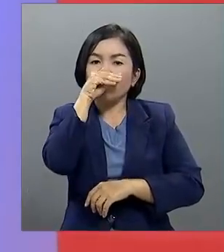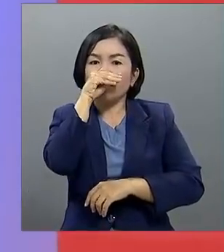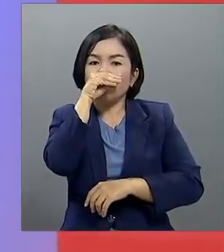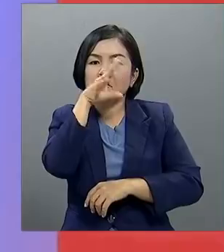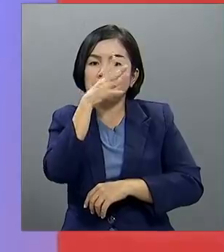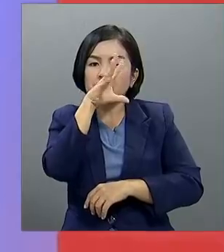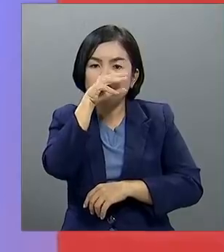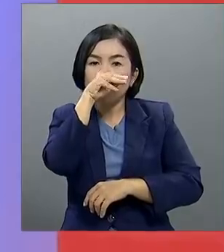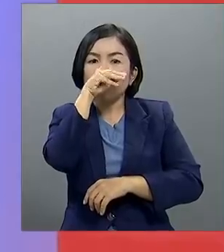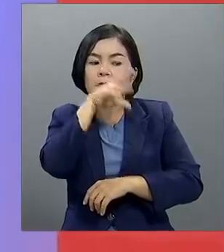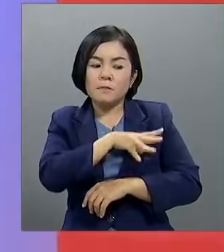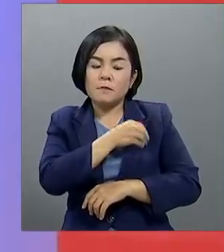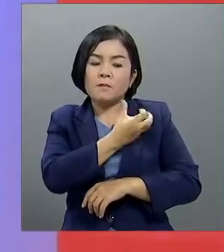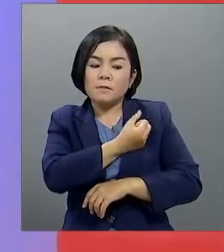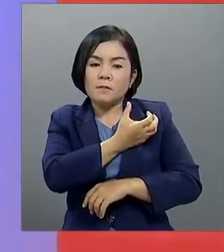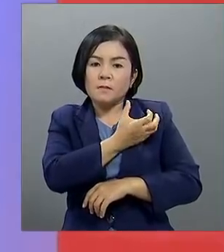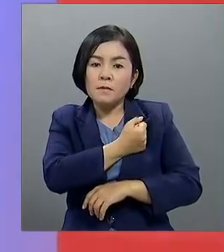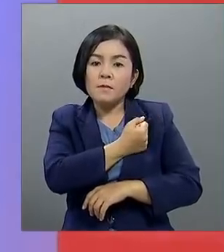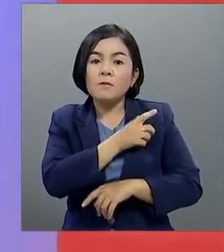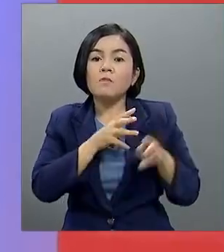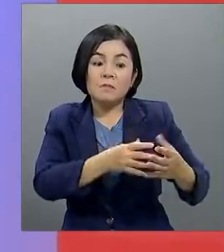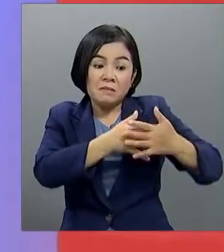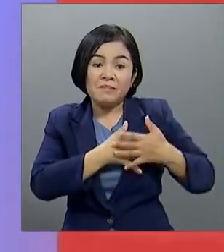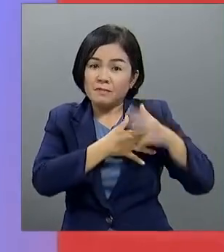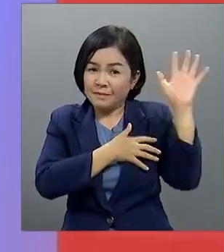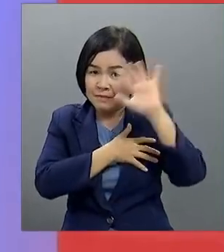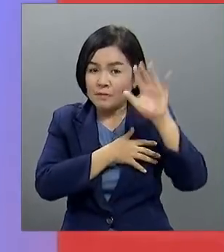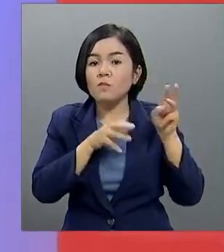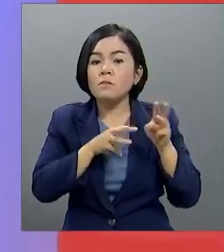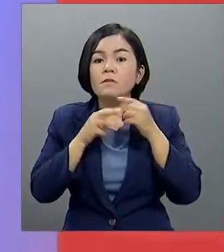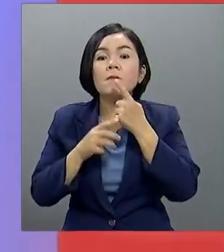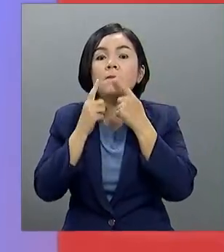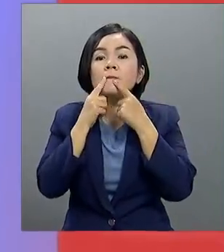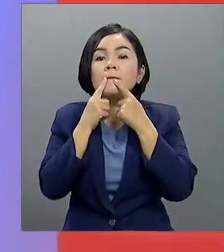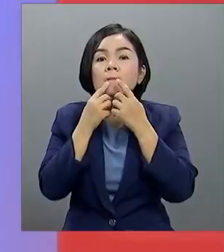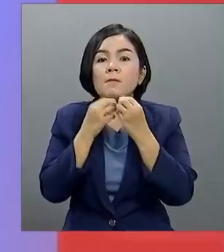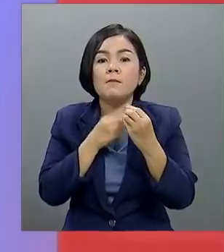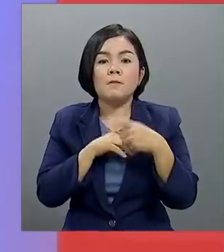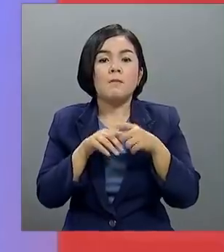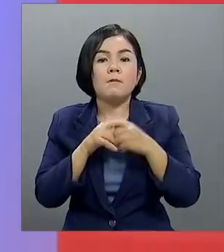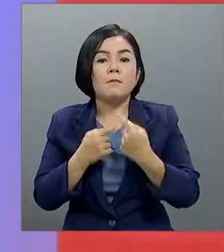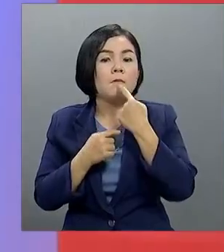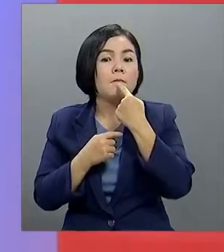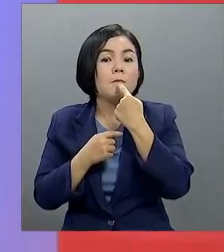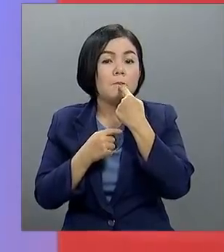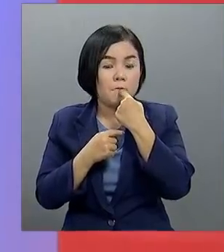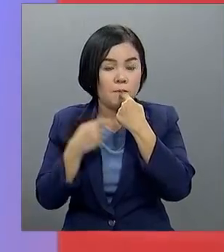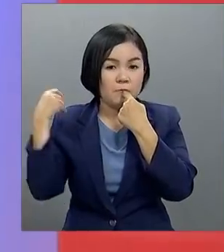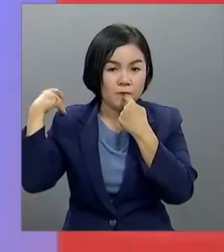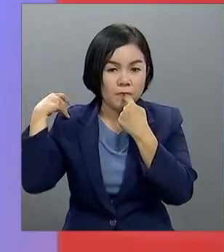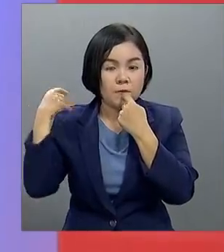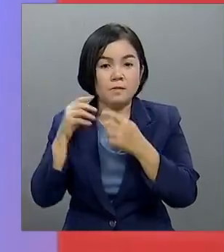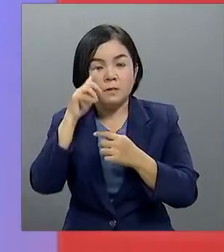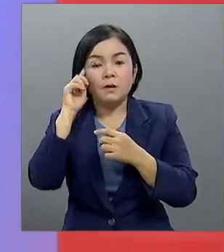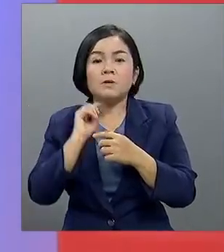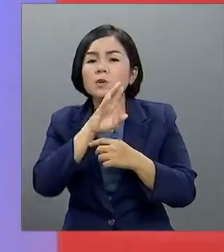นะครับให้ผายปอดไปก่อนในช่วงนั้นนะครับเป่าปากสามารถที่จะสามารถช่วยได้แต่ถ้าเกิดว่าวัดแล้วชีพจร